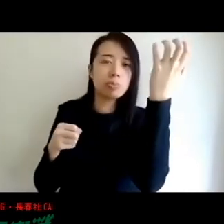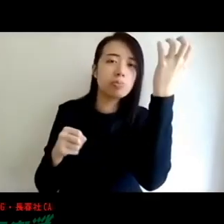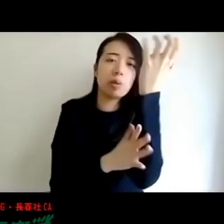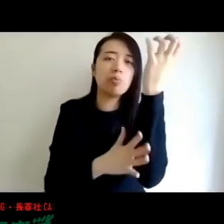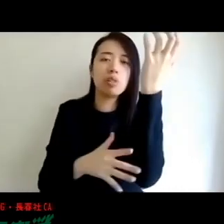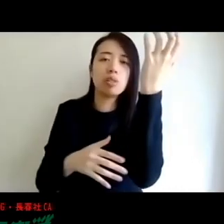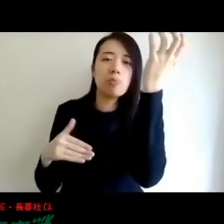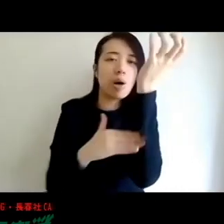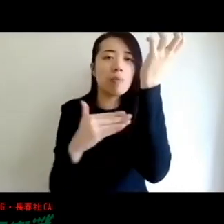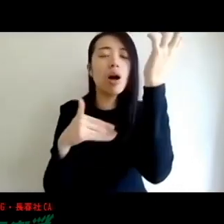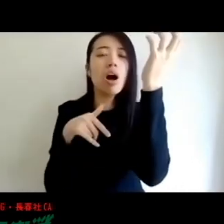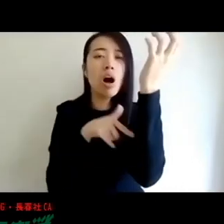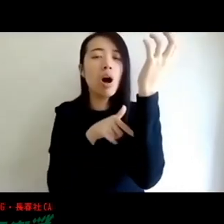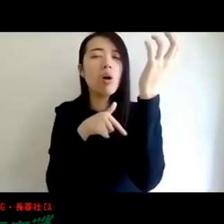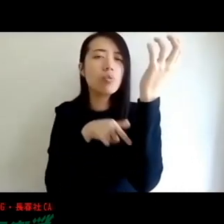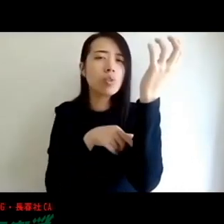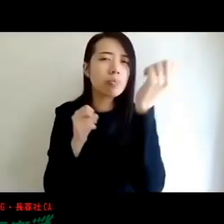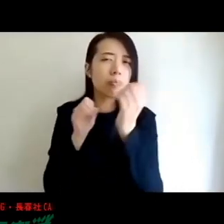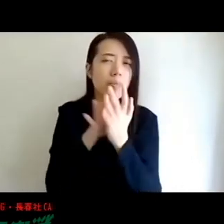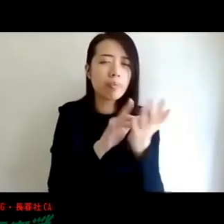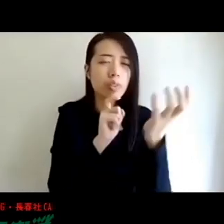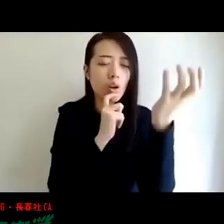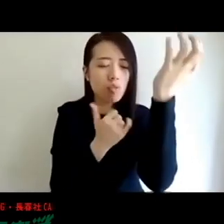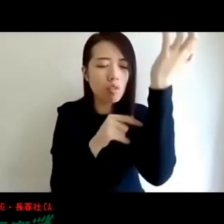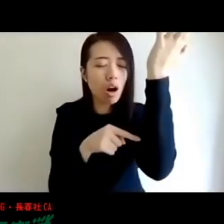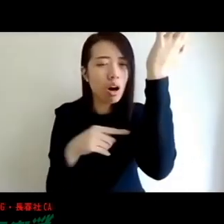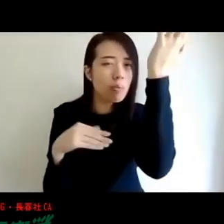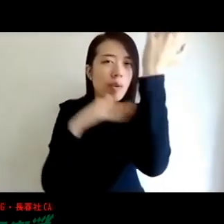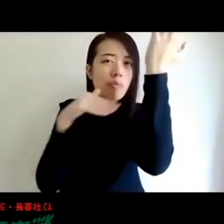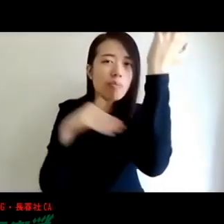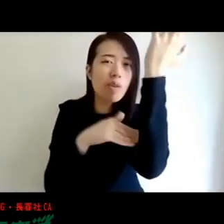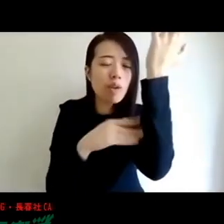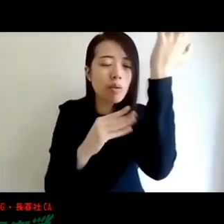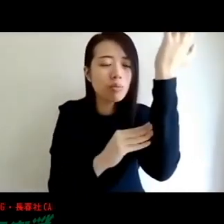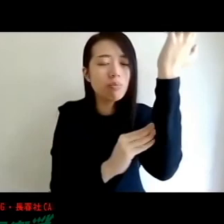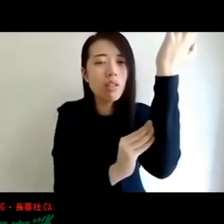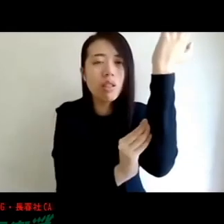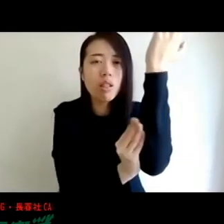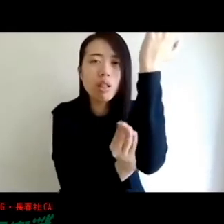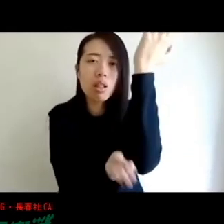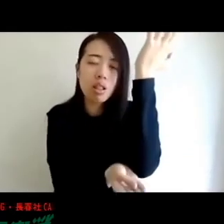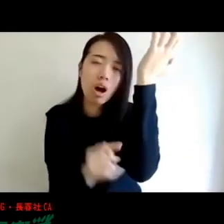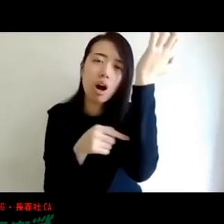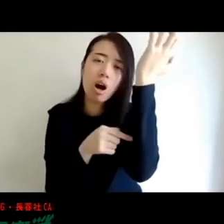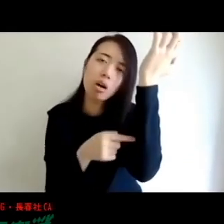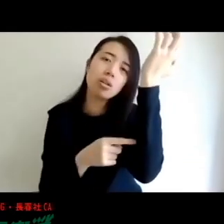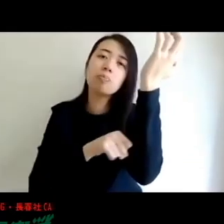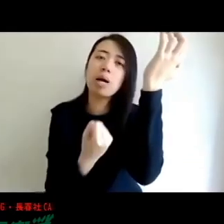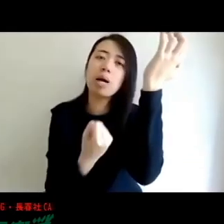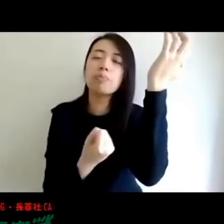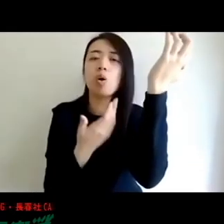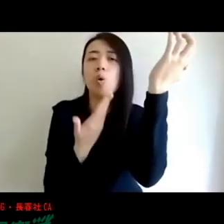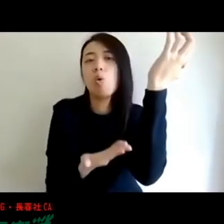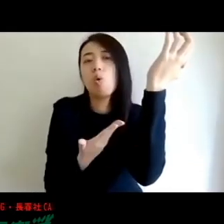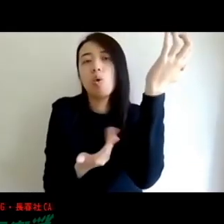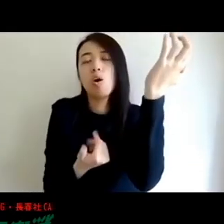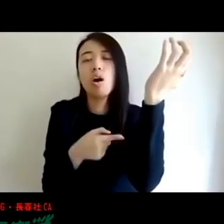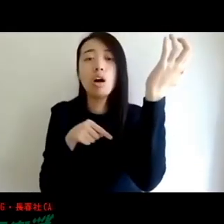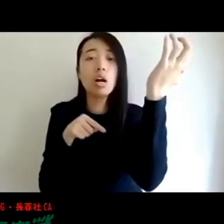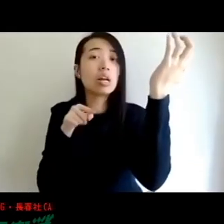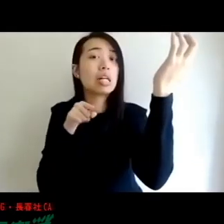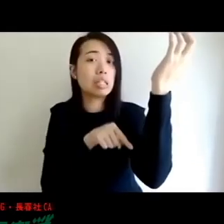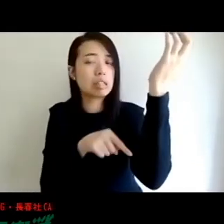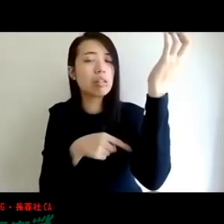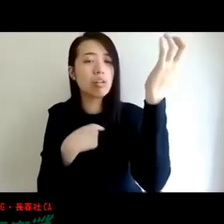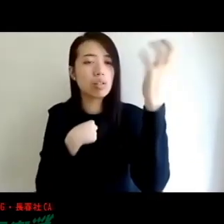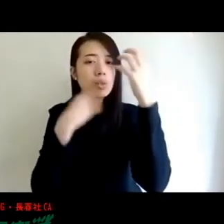它某些部分呢去甩皮，而造成了一些傷口。那些情況呢我們就要注